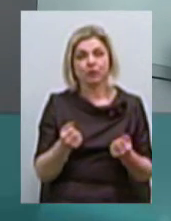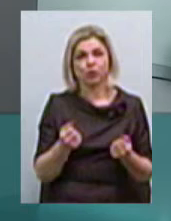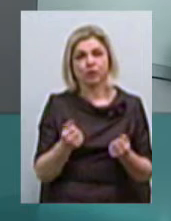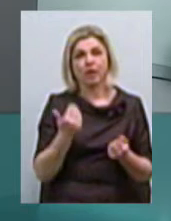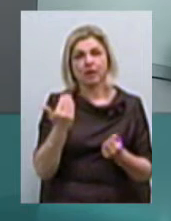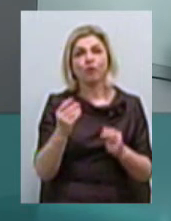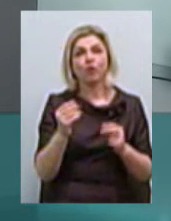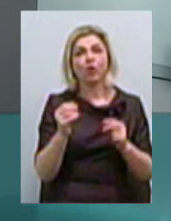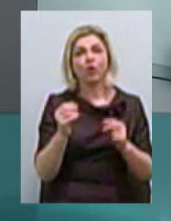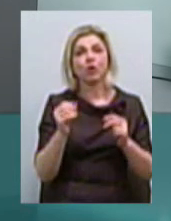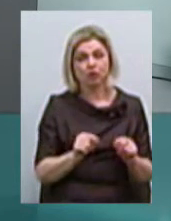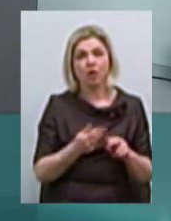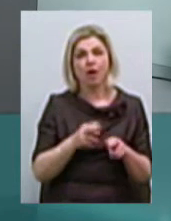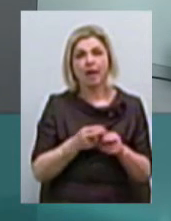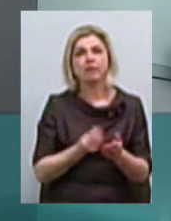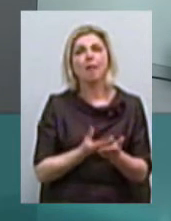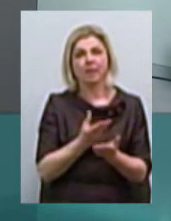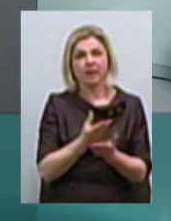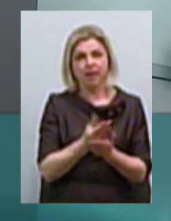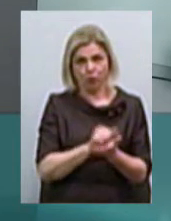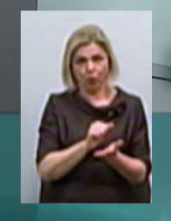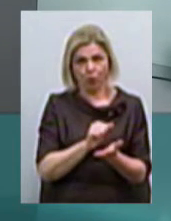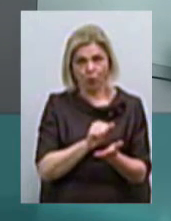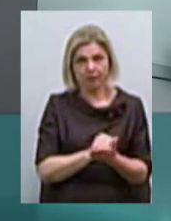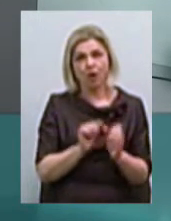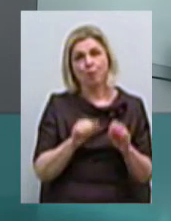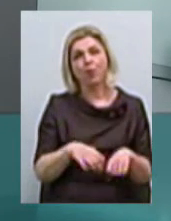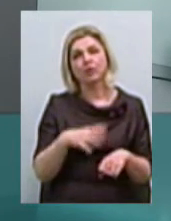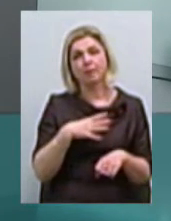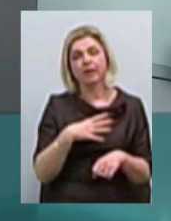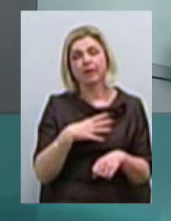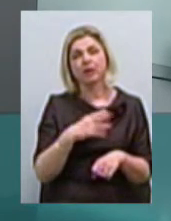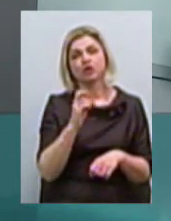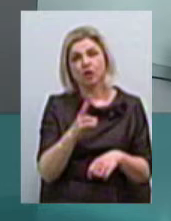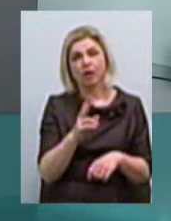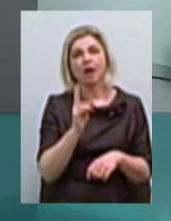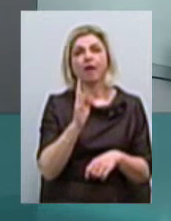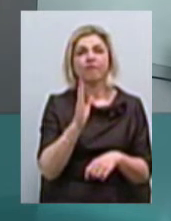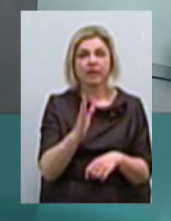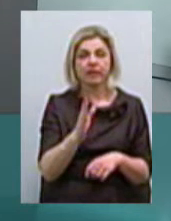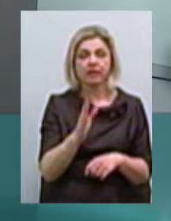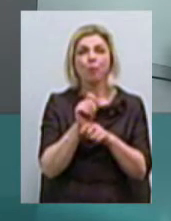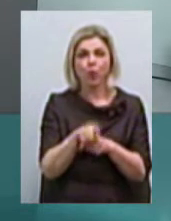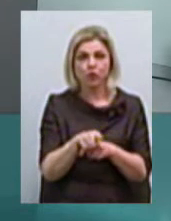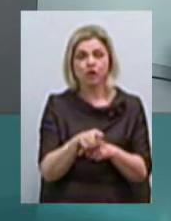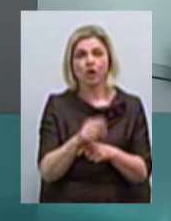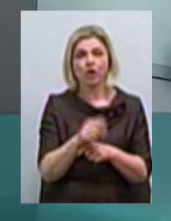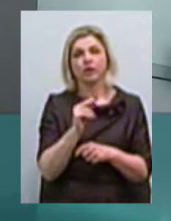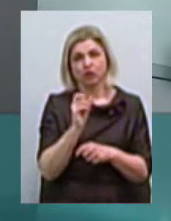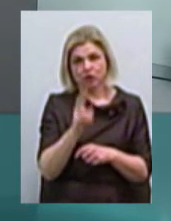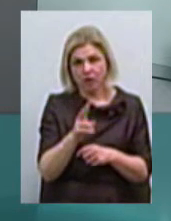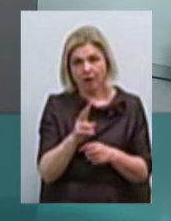підтверджують знижку цю? Це платіжні документи. Це можуть бути квитанції, платіжні доручення, фіскальні або товарні